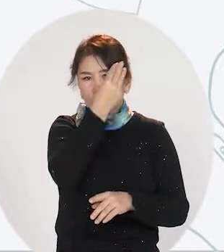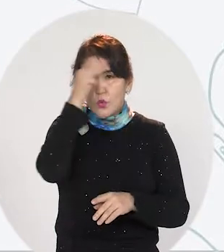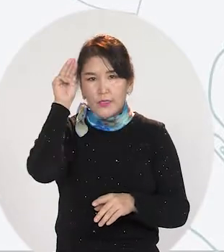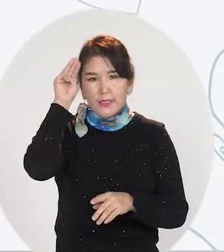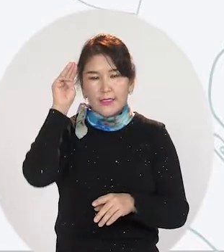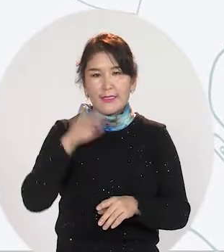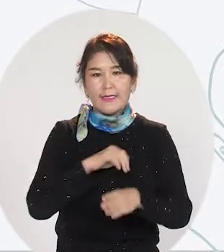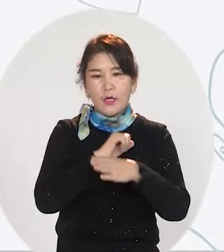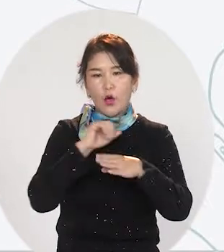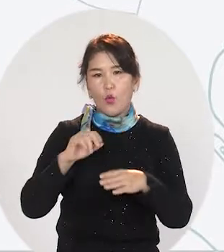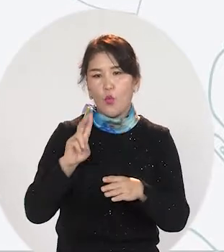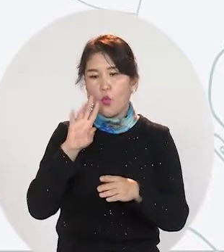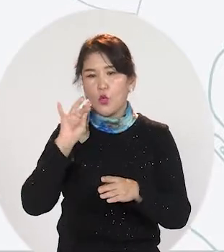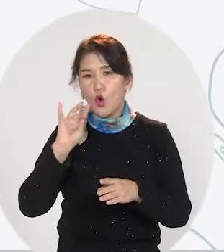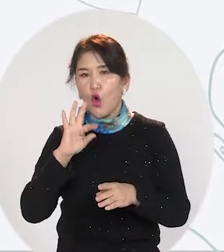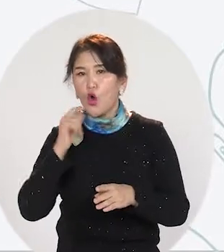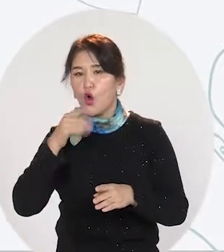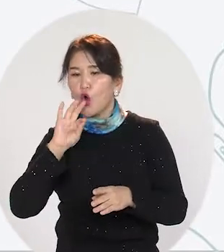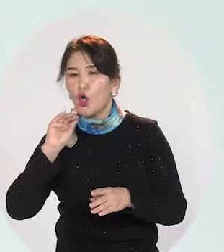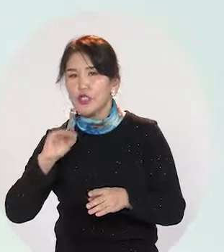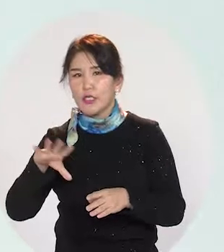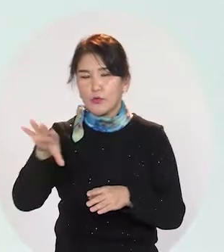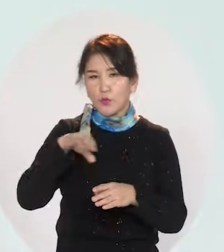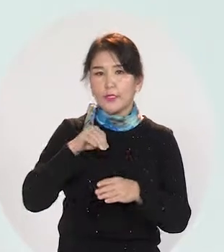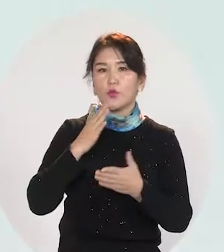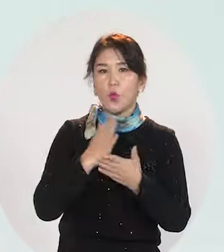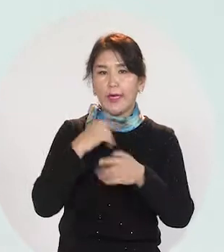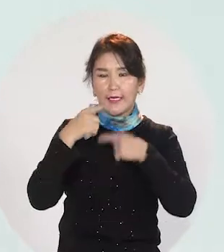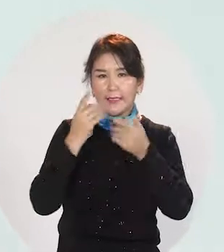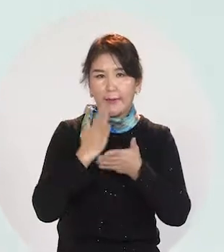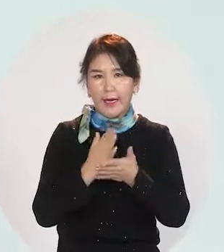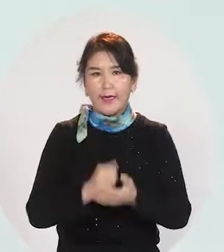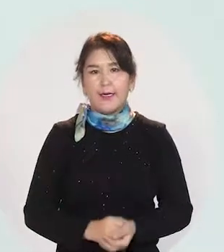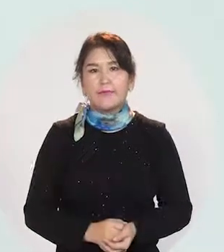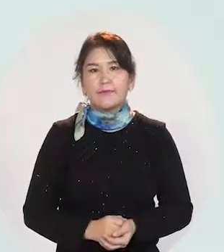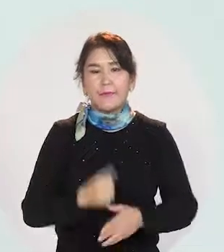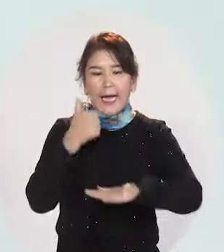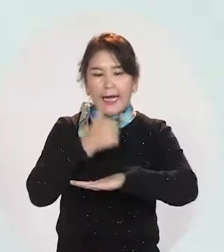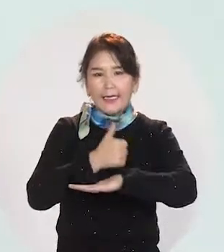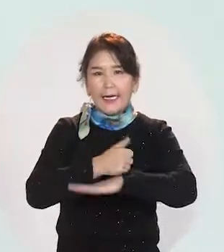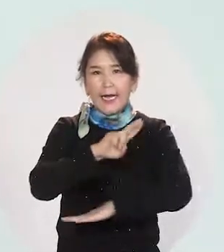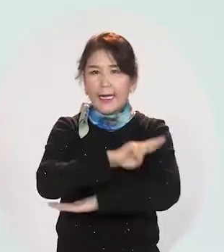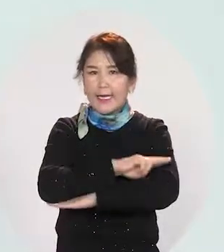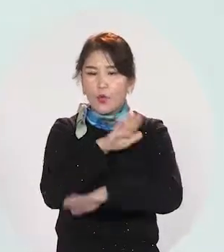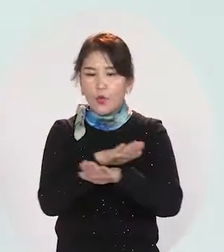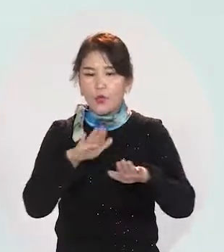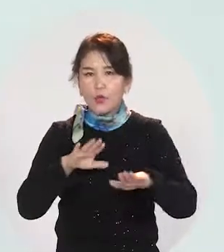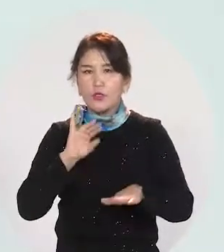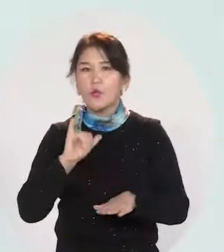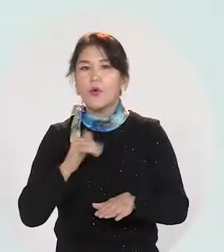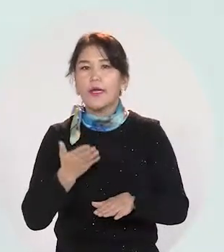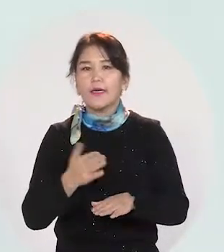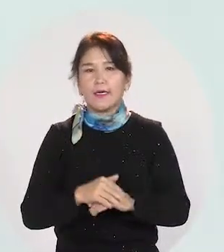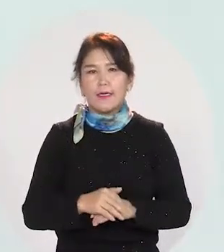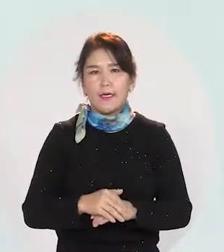зорчлуудыг эзэмшүүлэхэд оршдог. За ахлах ангийн хүүхдүүд гэдэг маань дунд ангийн